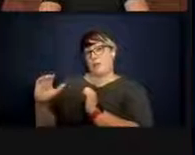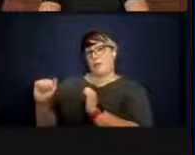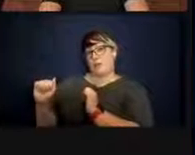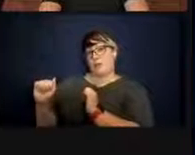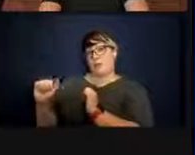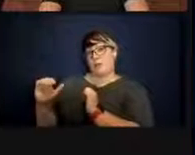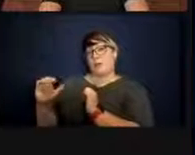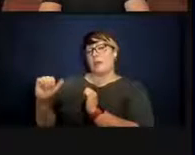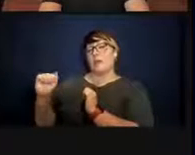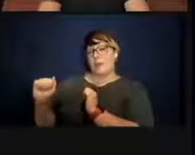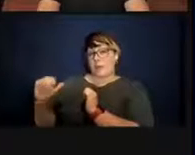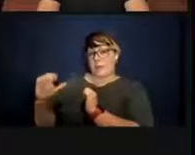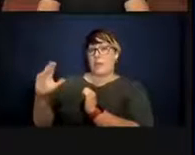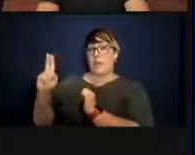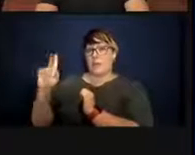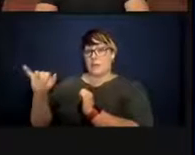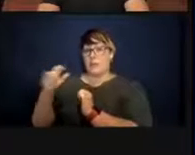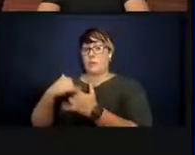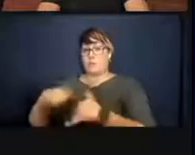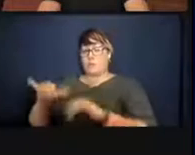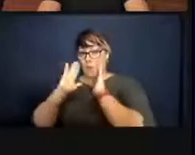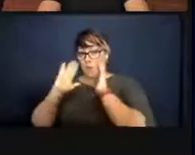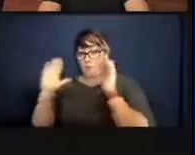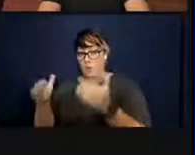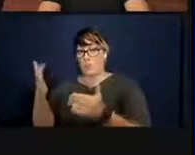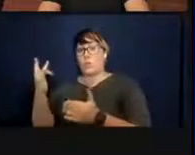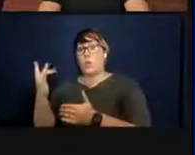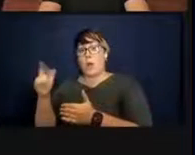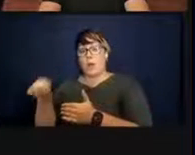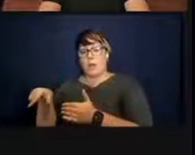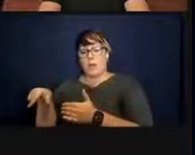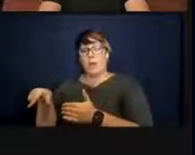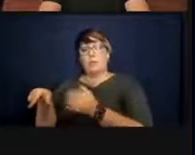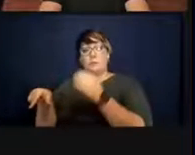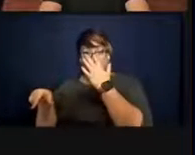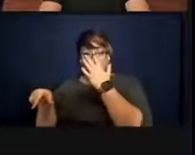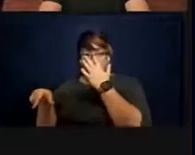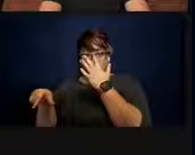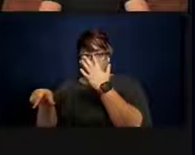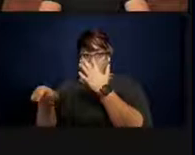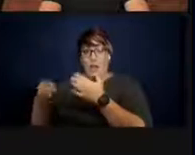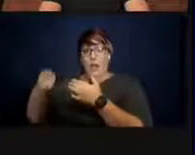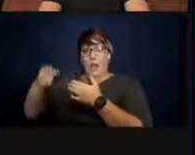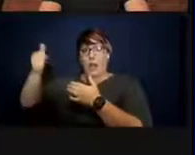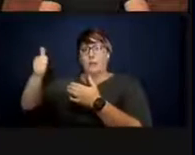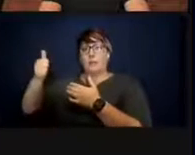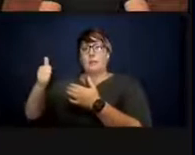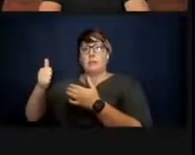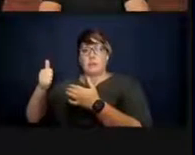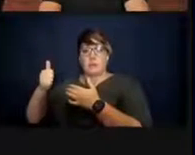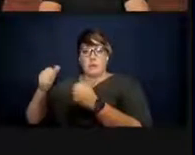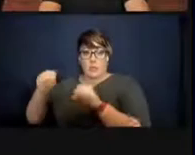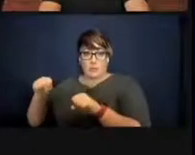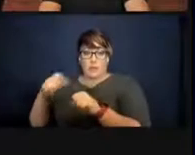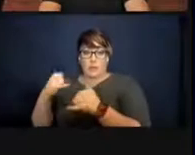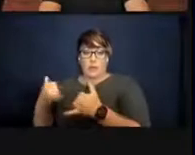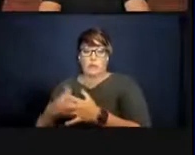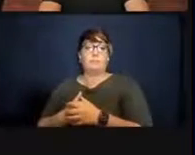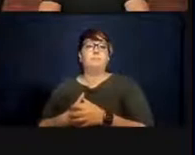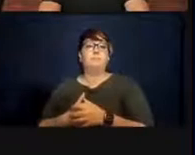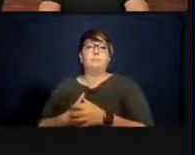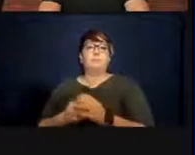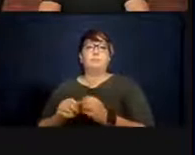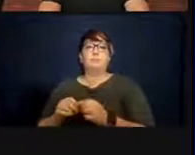مقارنة بأعمال الأكاديمية يظهر هناك اختلاف، ولهذا السبب يقول